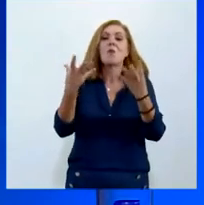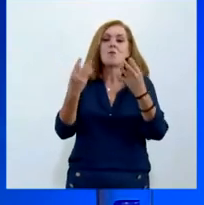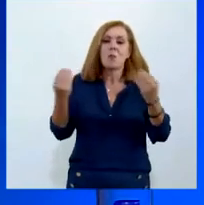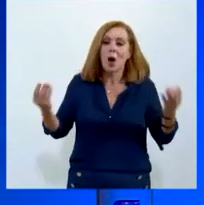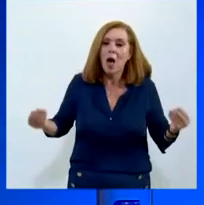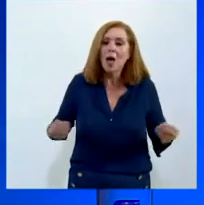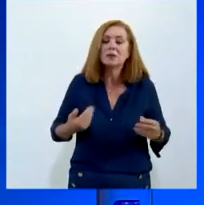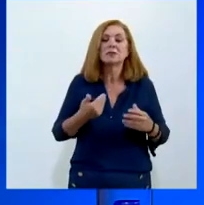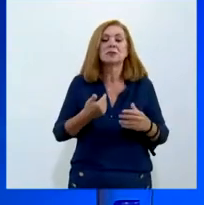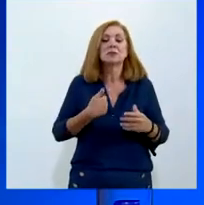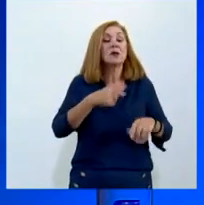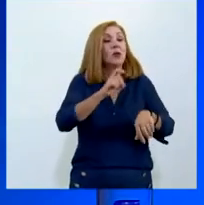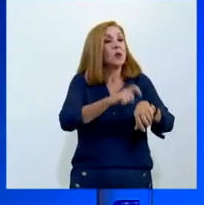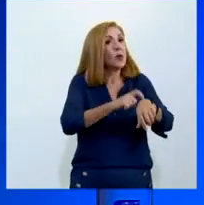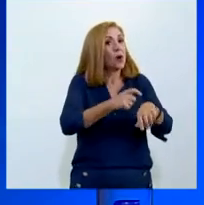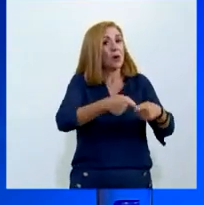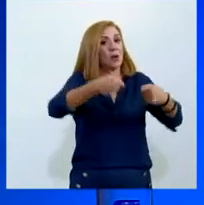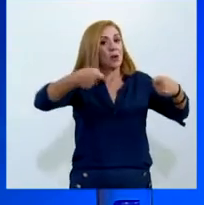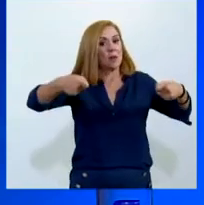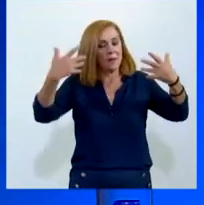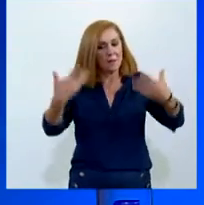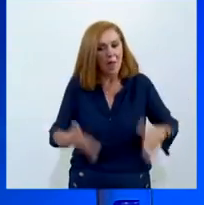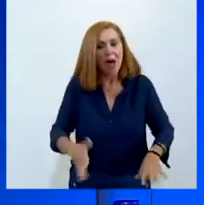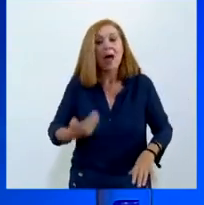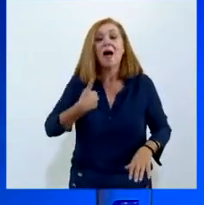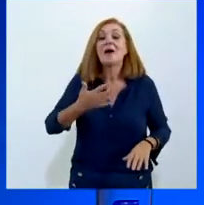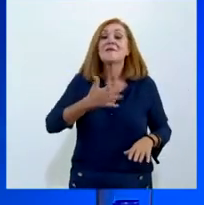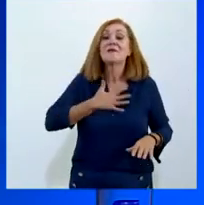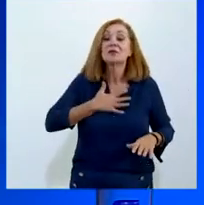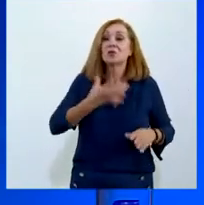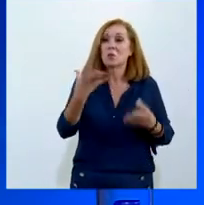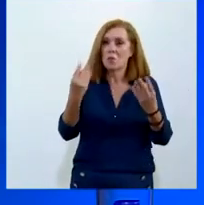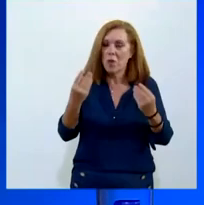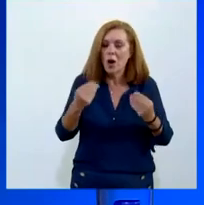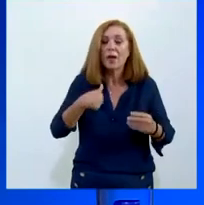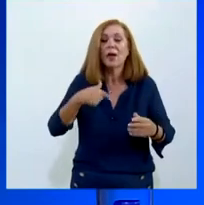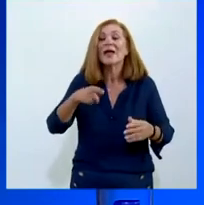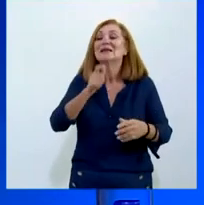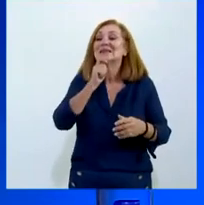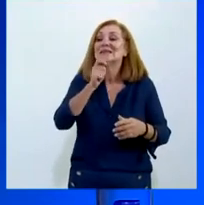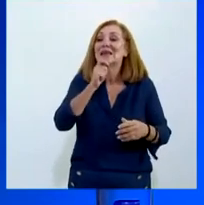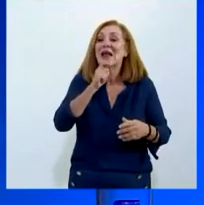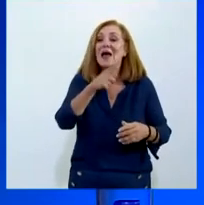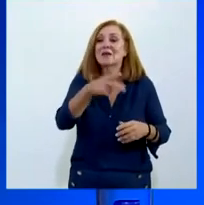και ένα παραπάνω χρονικό περιθώριο. Να σας ευχαριστήσουμε πολύ. Ολοκληρώθηκε η συνέντευξη